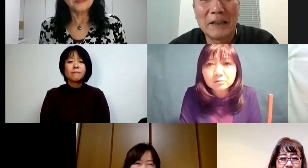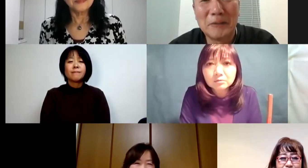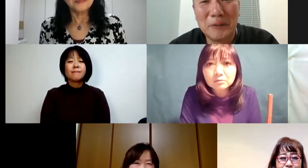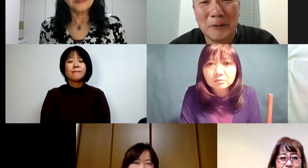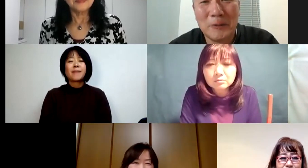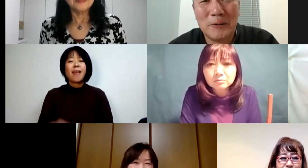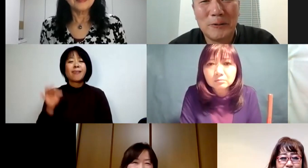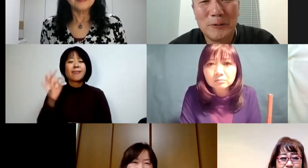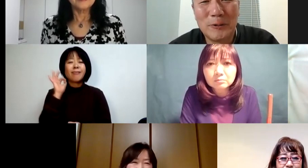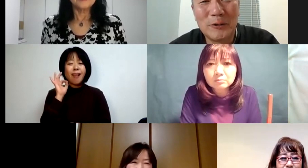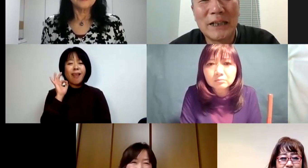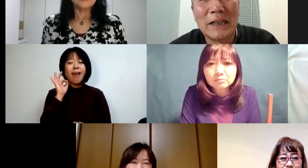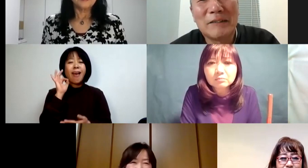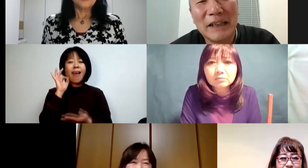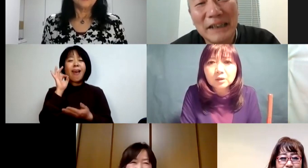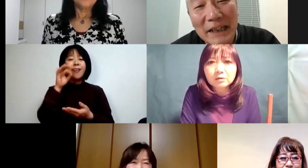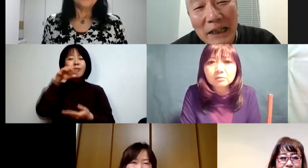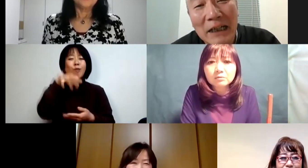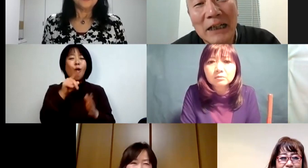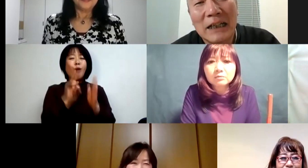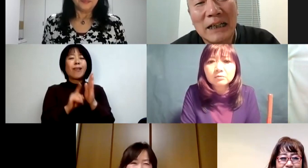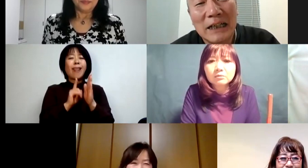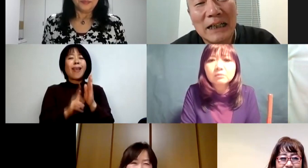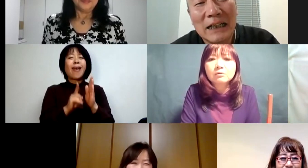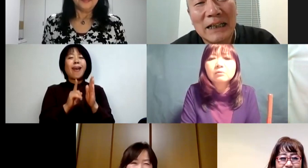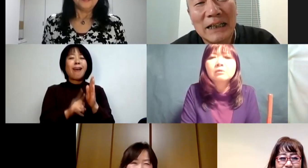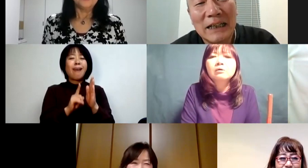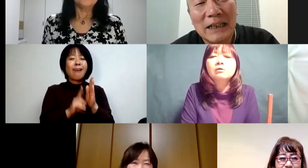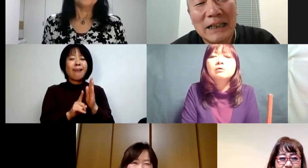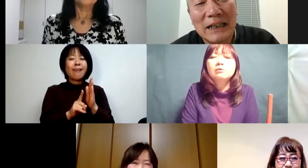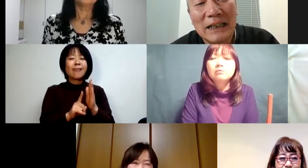奈良のお寺さんや。